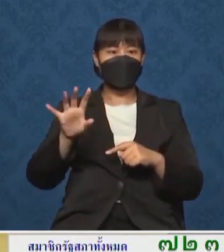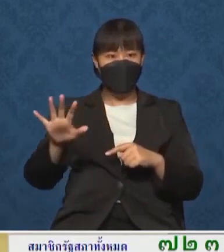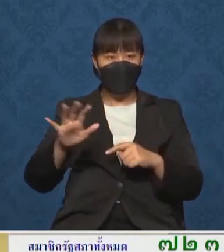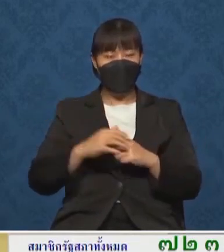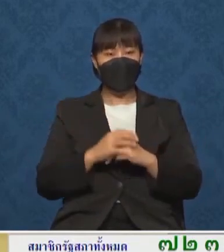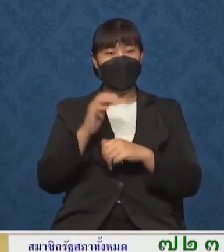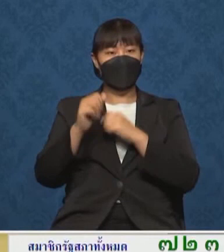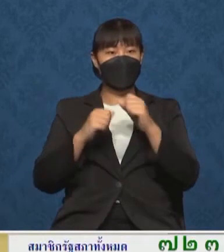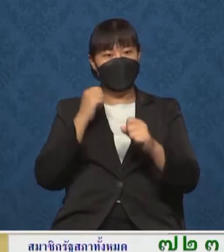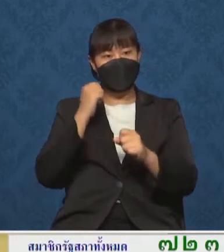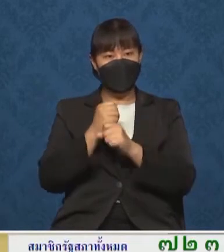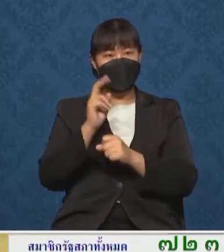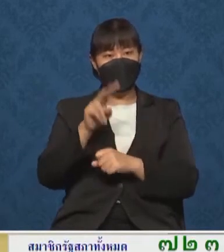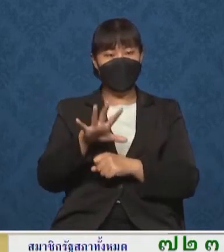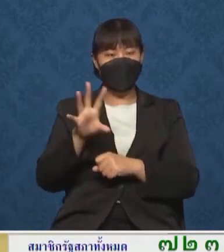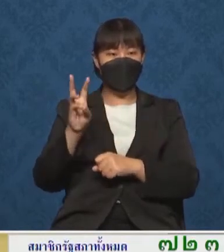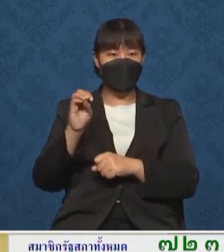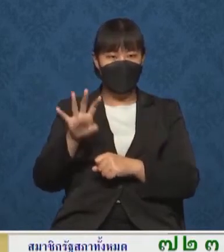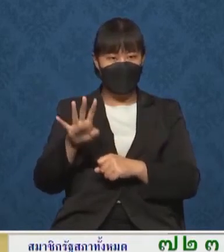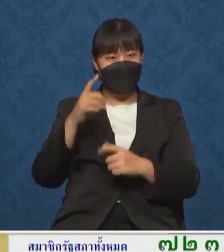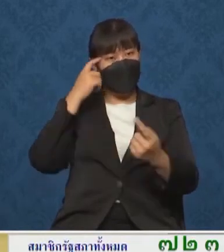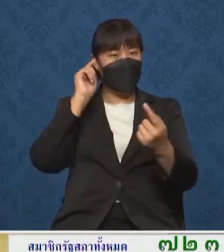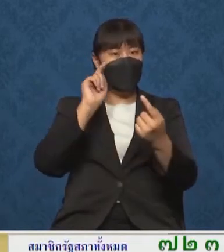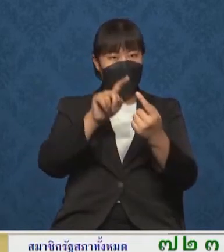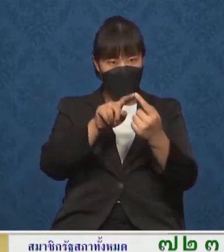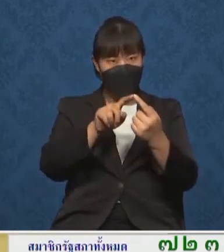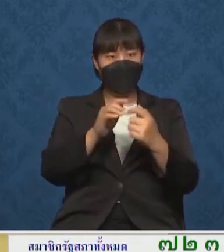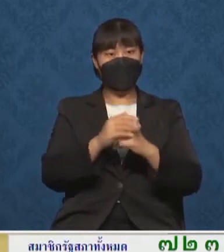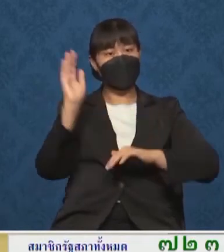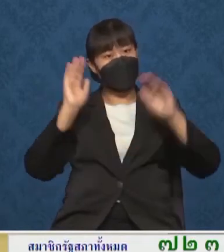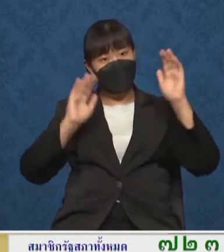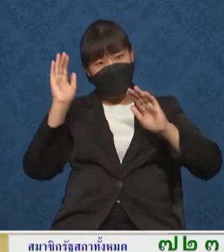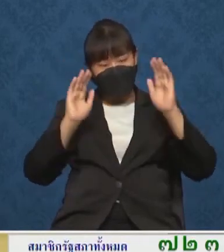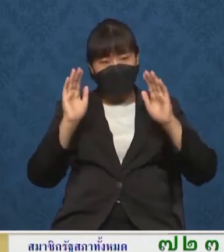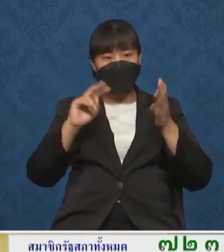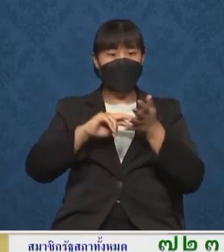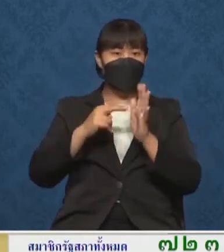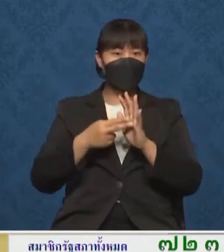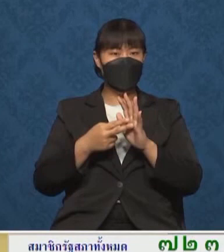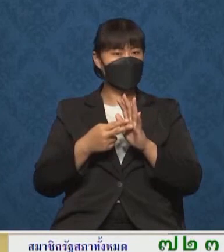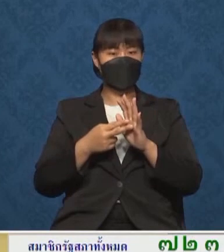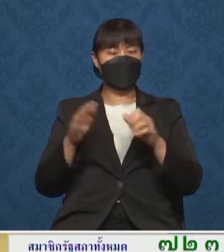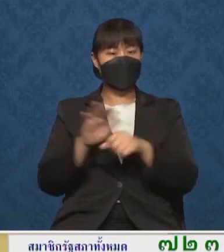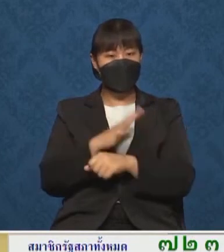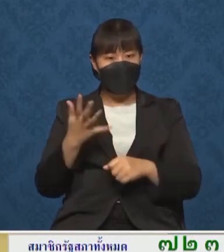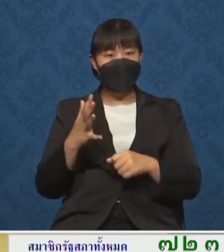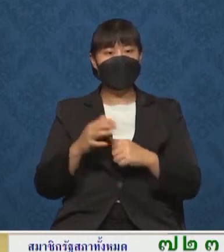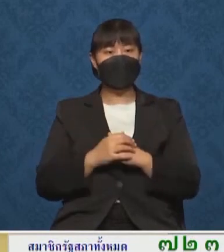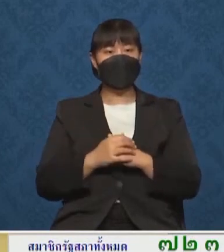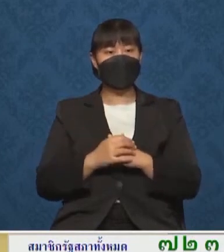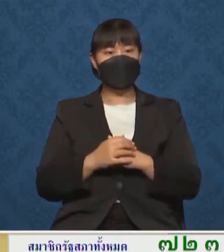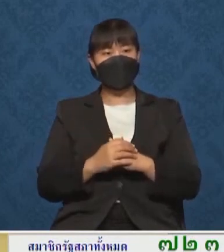ว้ในปี 2564 ว่าประเทศไทยจะเป็นประชาธิปไตยแบบบกพร่องนะฮะนี่คือแผนปฏิรูปประเทศนะครับกำหนดเป้าหมายสูงสุด